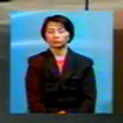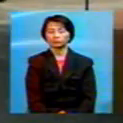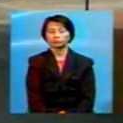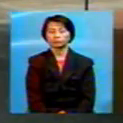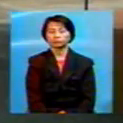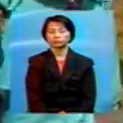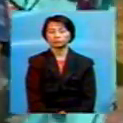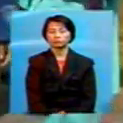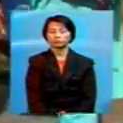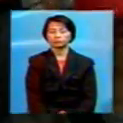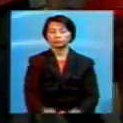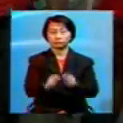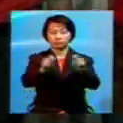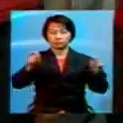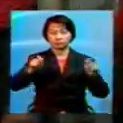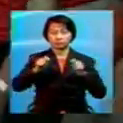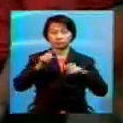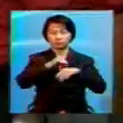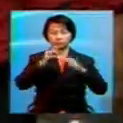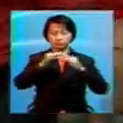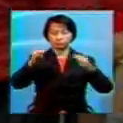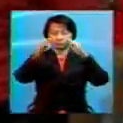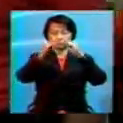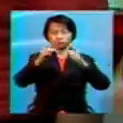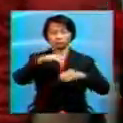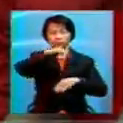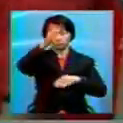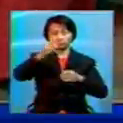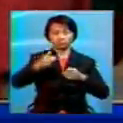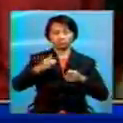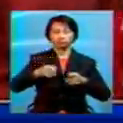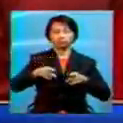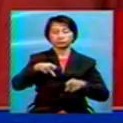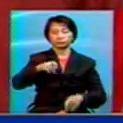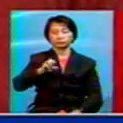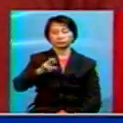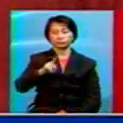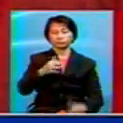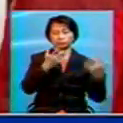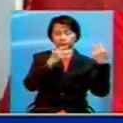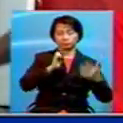itu bertempat di perkarangan Masjid Kampung Bukit Parit konvoi jelajah Ramadan